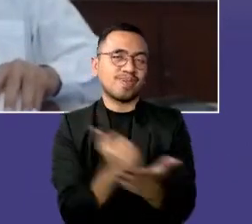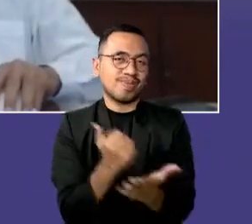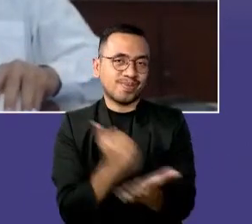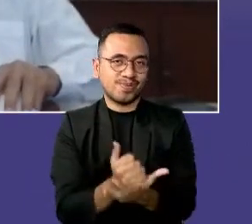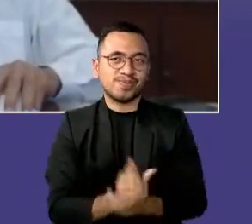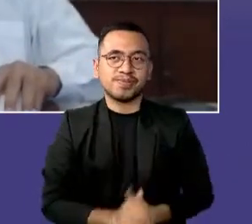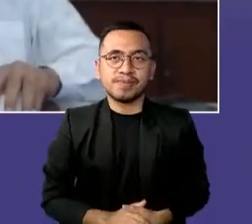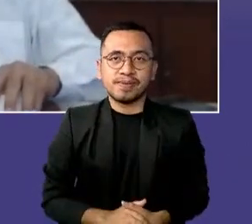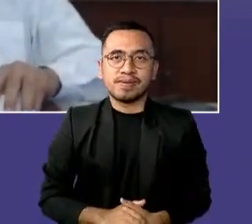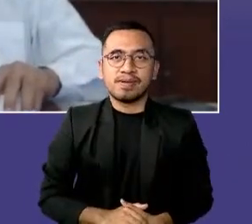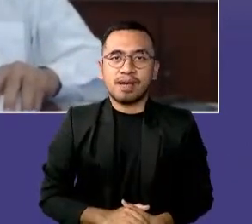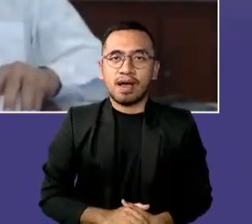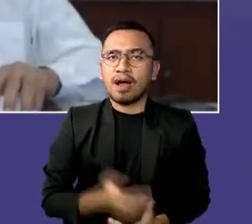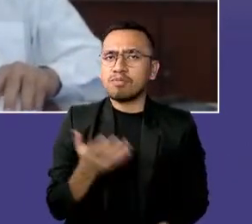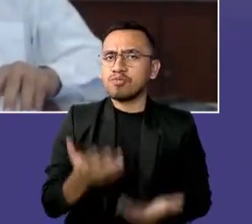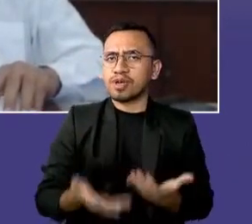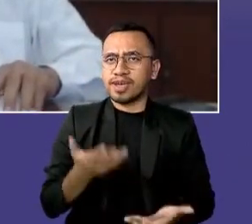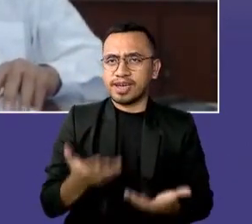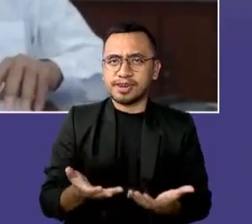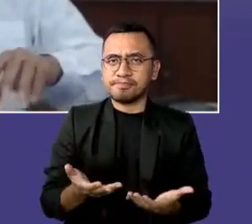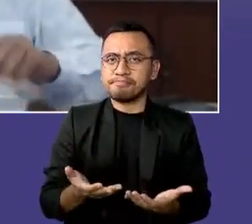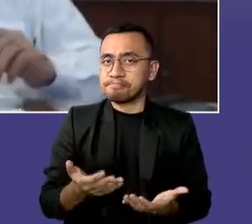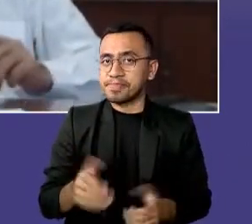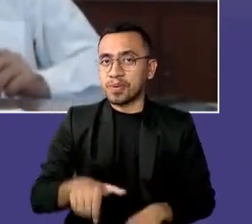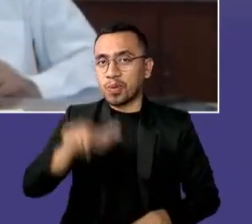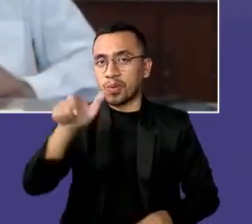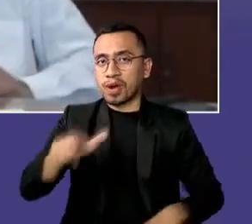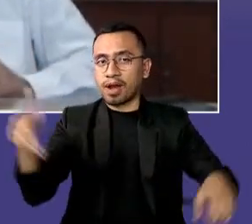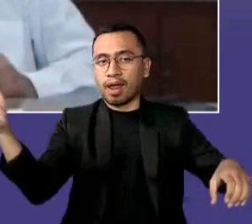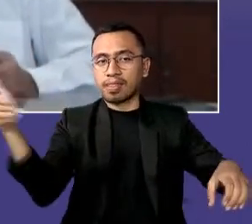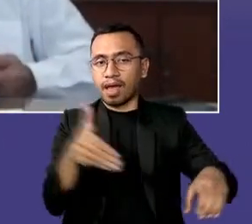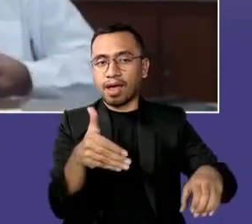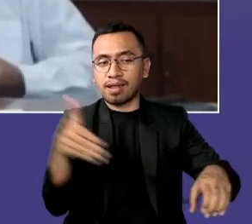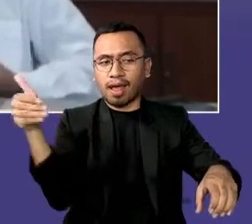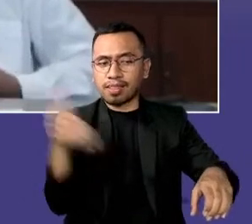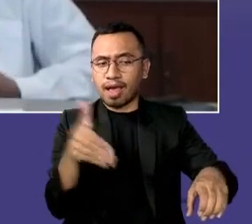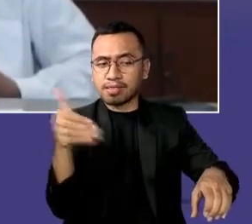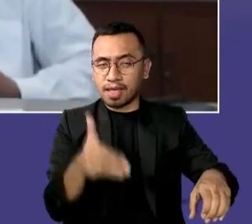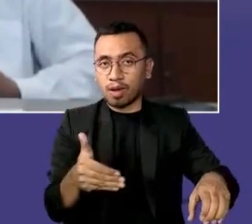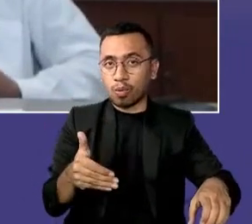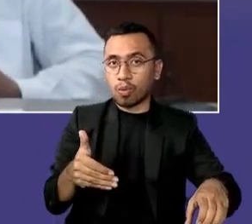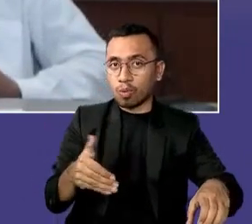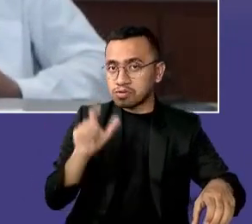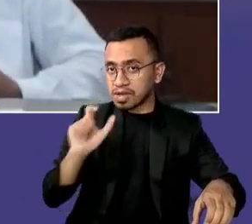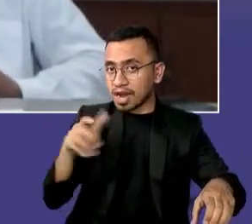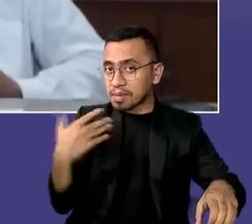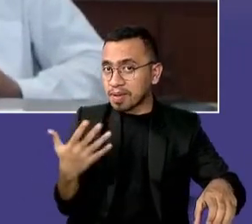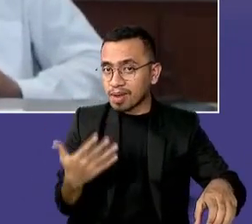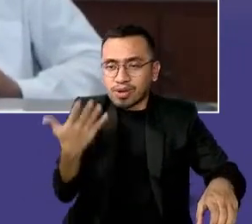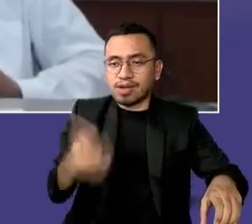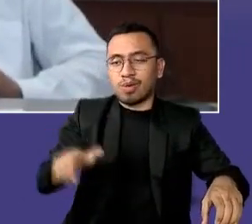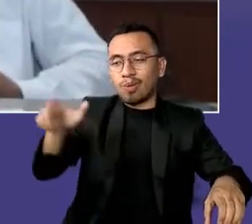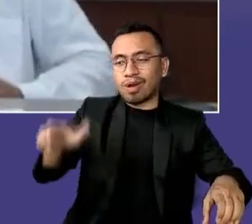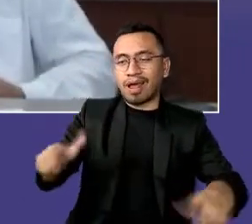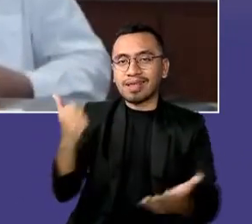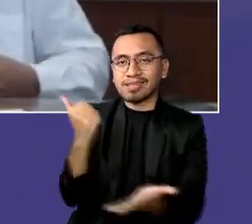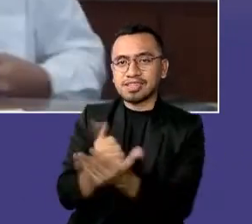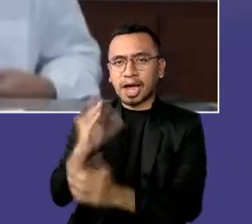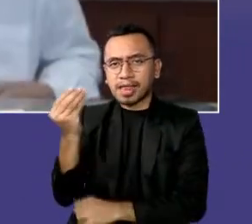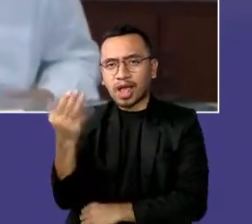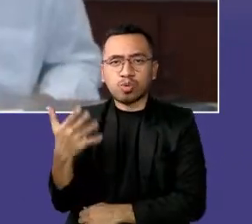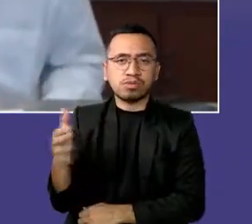dilakukan para pelaku perjalanan baik itu yang keluar-masuk terutama warga yang datang dari wilayah dengan risiko tinggi